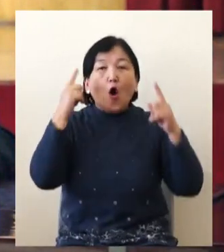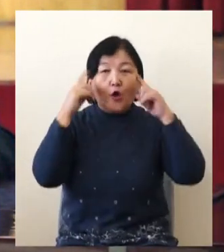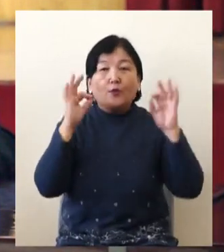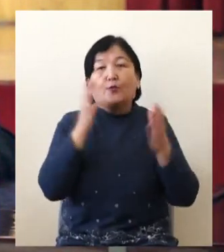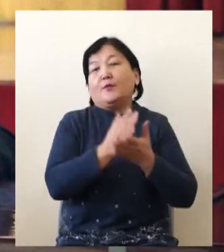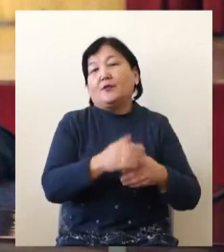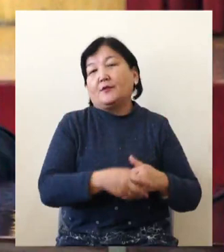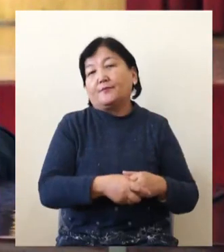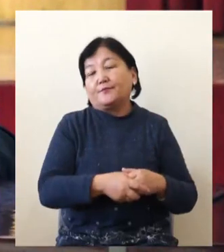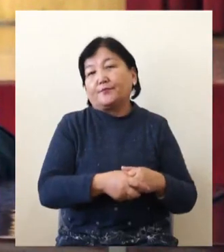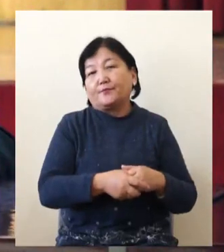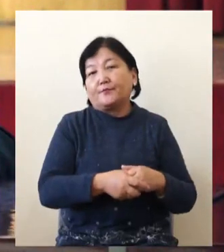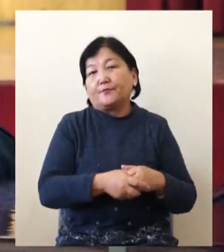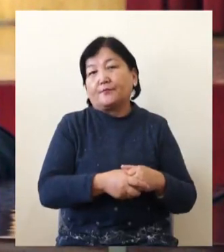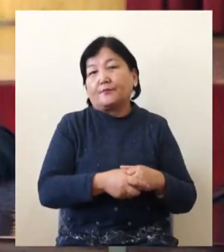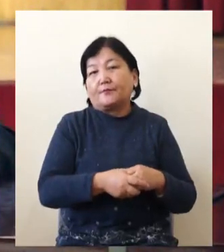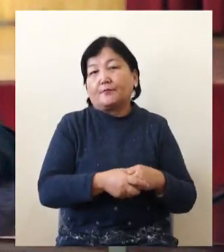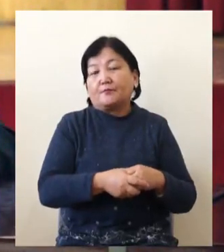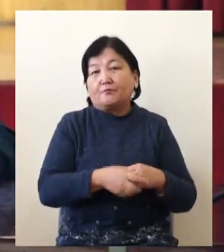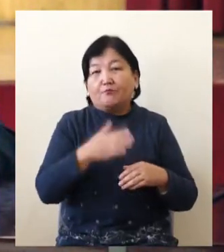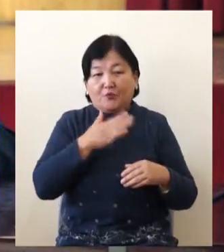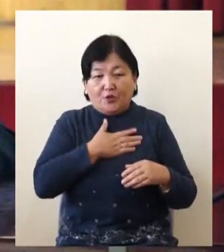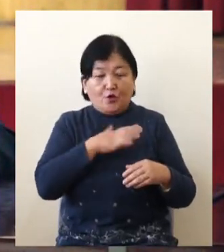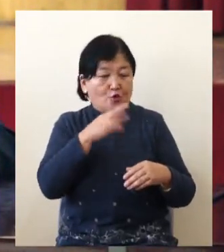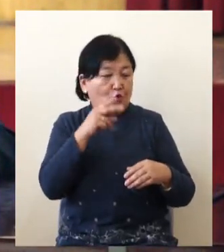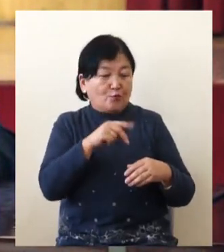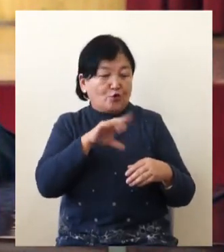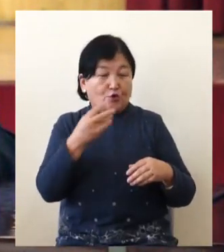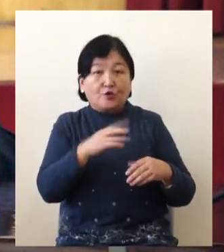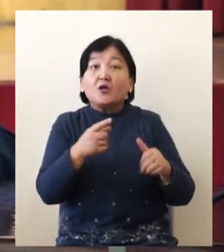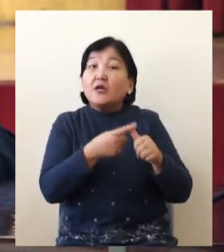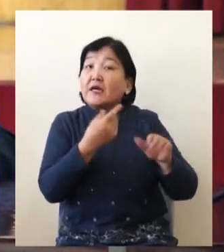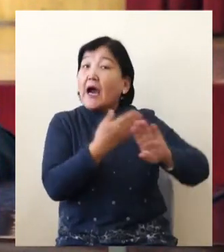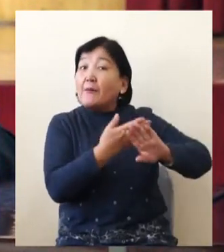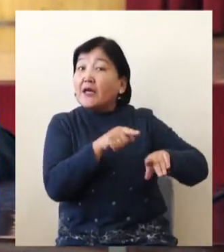байна. Гэхдээ бидний ер нь өмч хөрөнгийг хэн хамгаалж байгаа юм бэ?